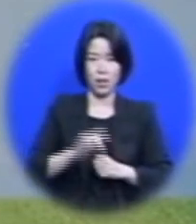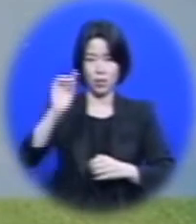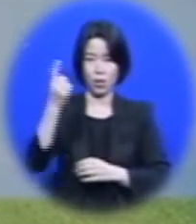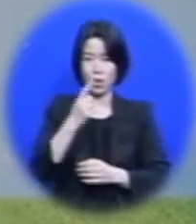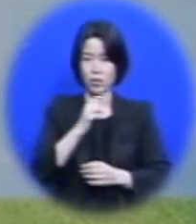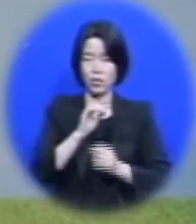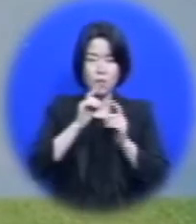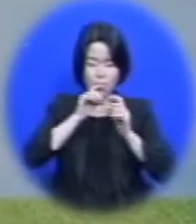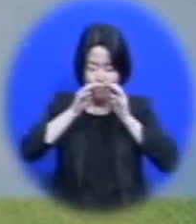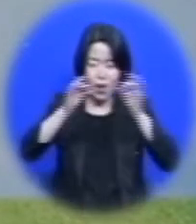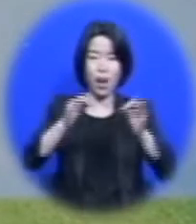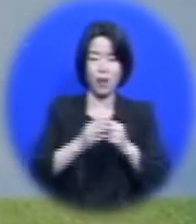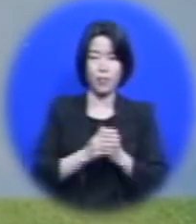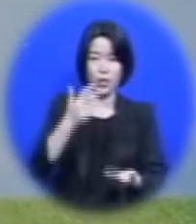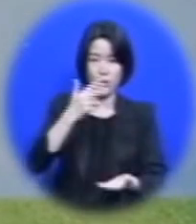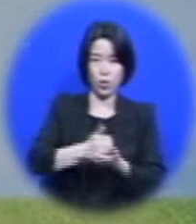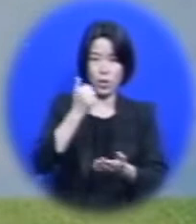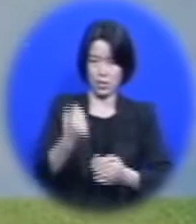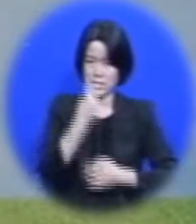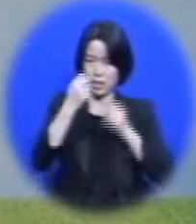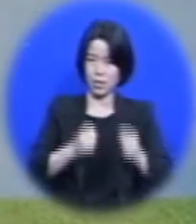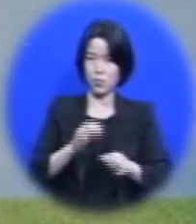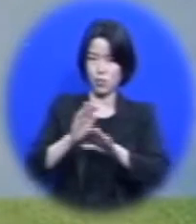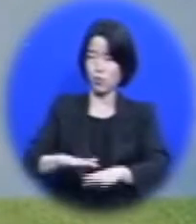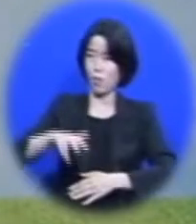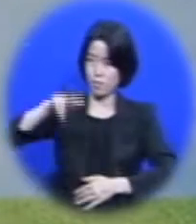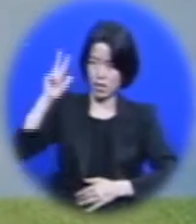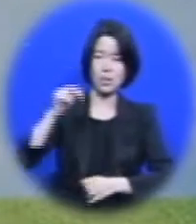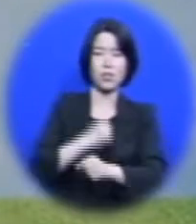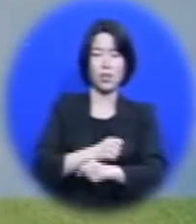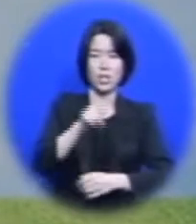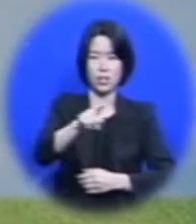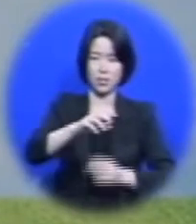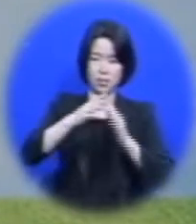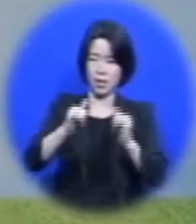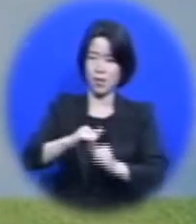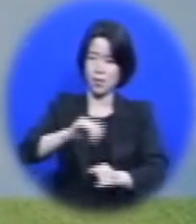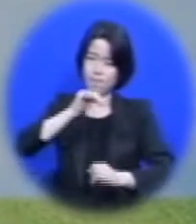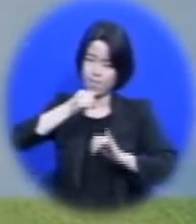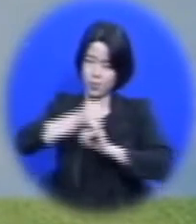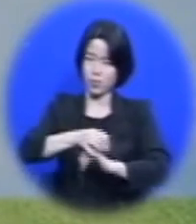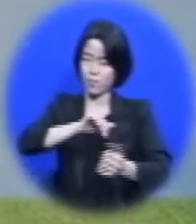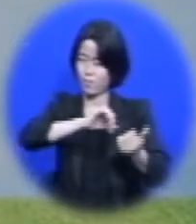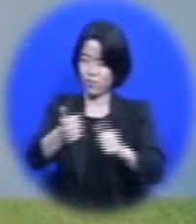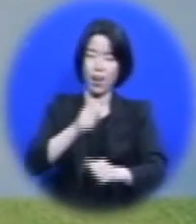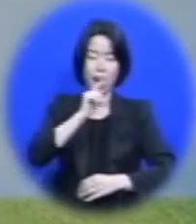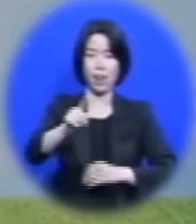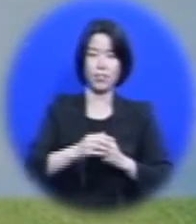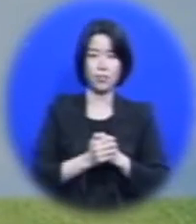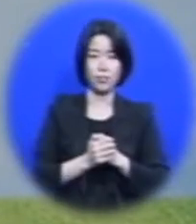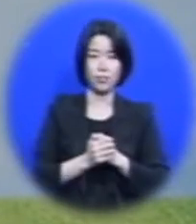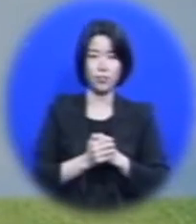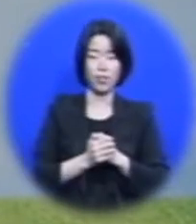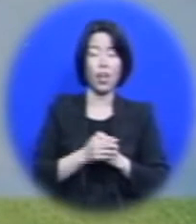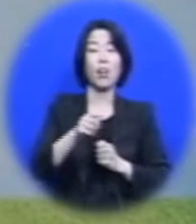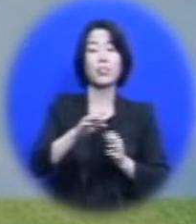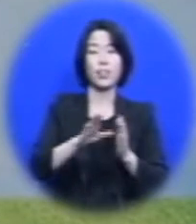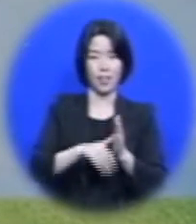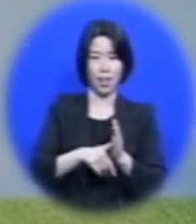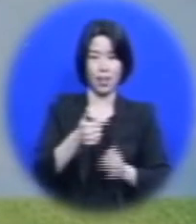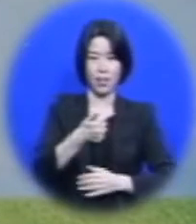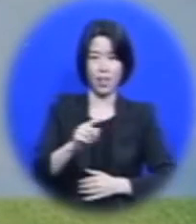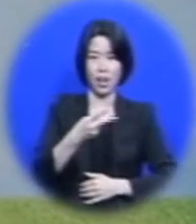소리치면서 여호와의 살아계심을 두고 맹세하노니 그 자는 반드시 죽을지라. 그때